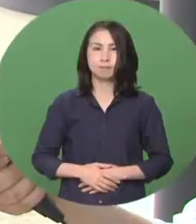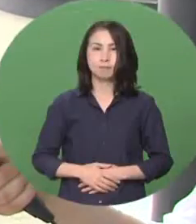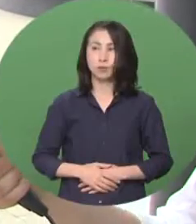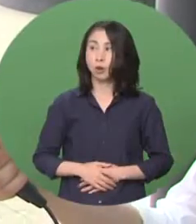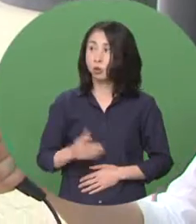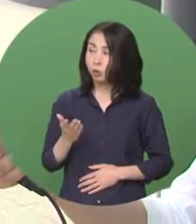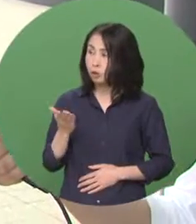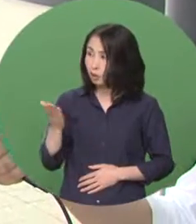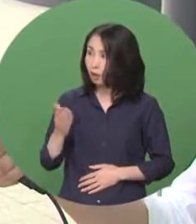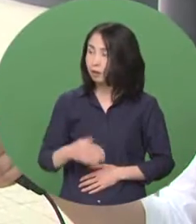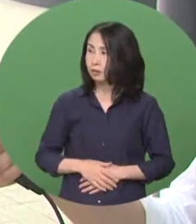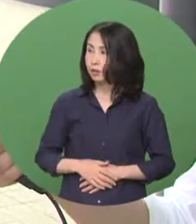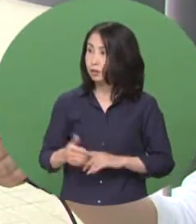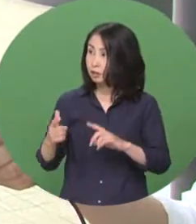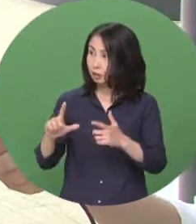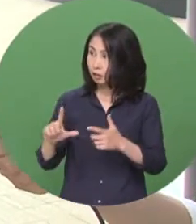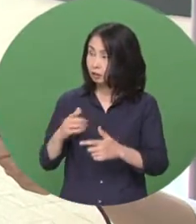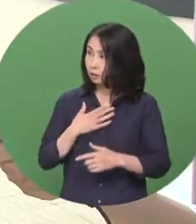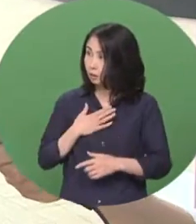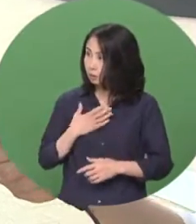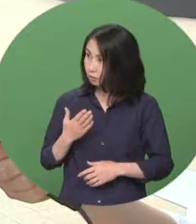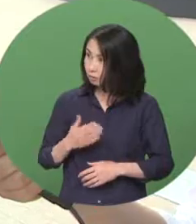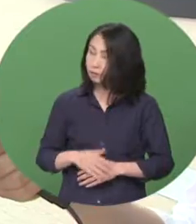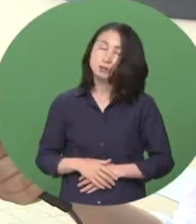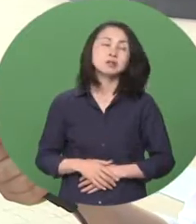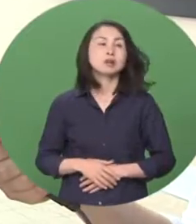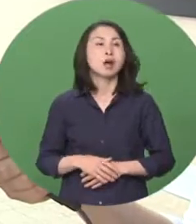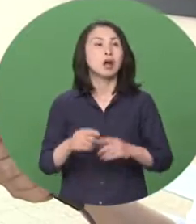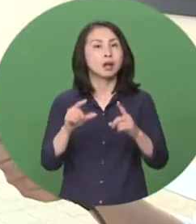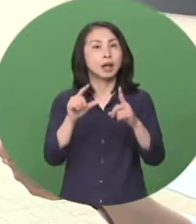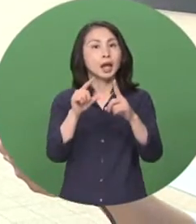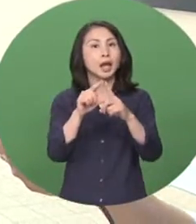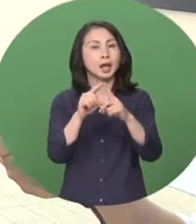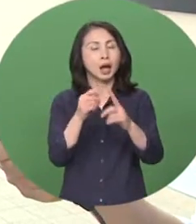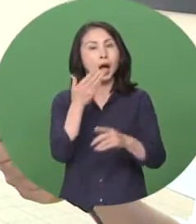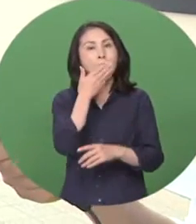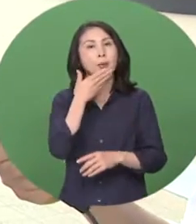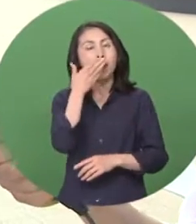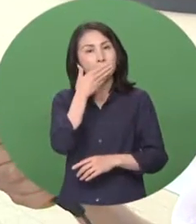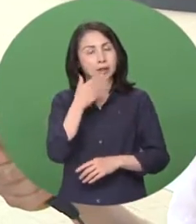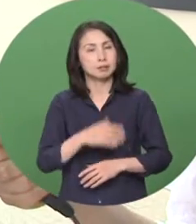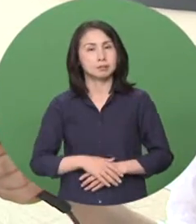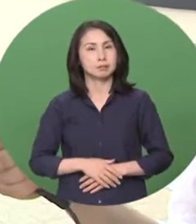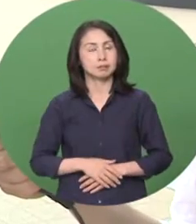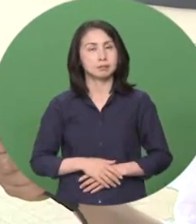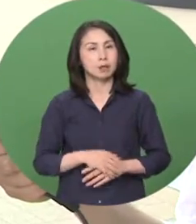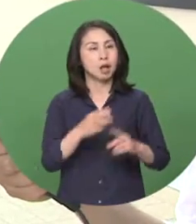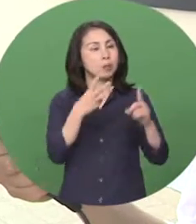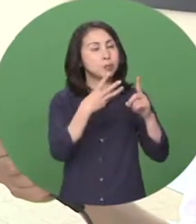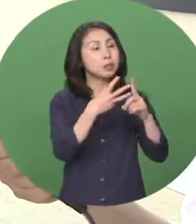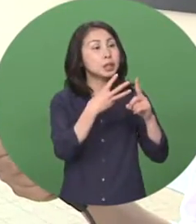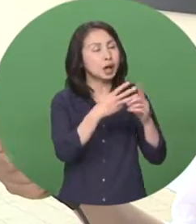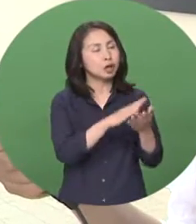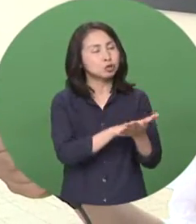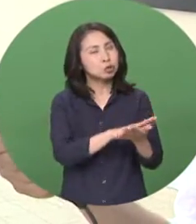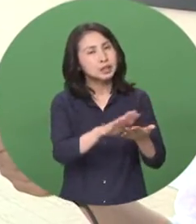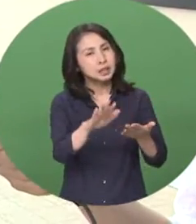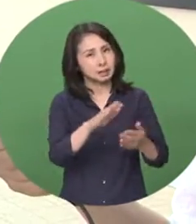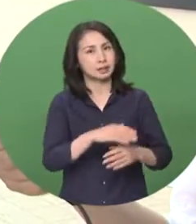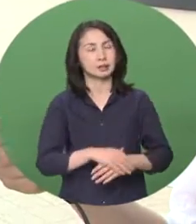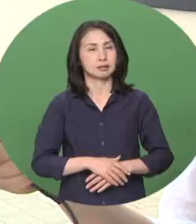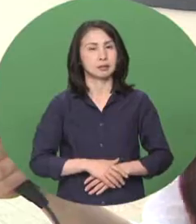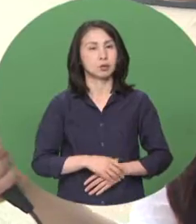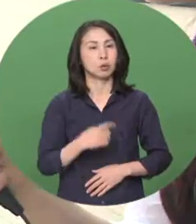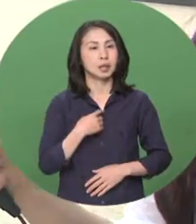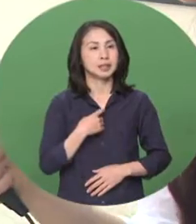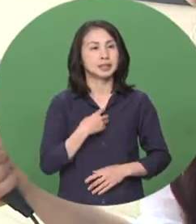どうですか、違いは？ なんか A の方が甘く感じた、 B の方はどうでした？ すっきりしてる。 すっきりしてる。 B の方が好